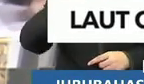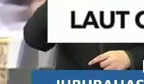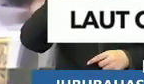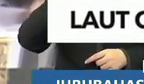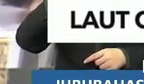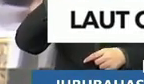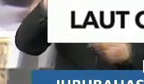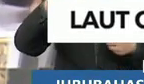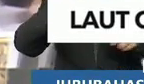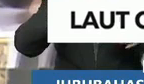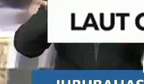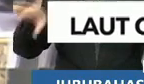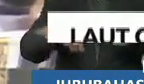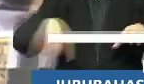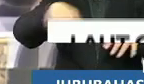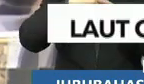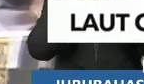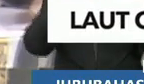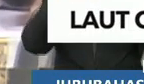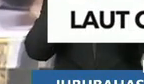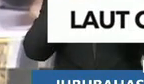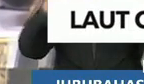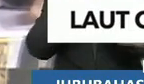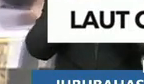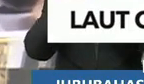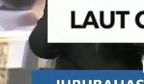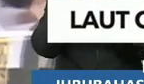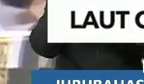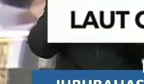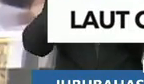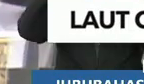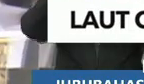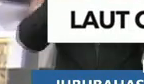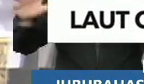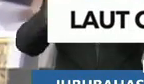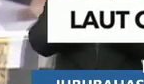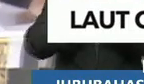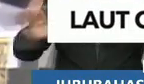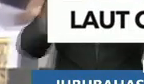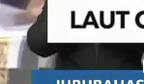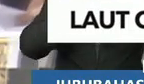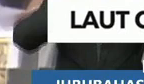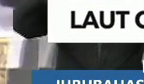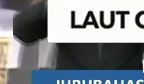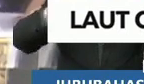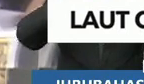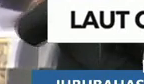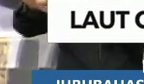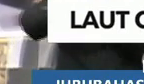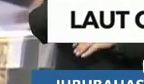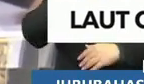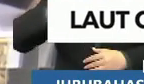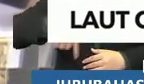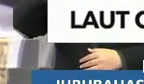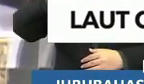ketegangan sekaligus menggugat keamanan keselamatan dan kesetabilan di Laut Cina